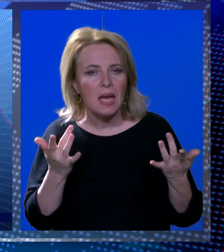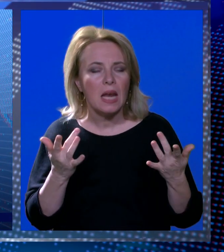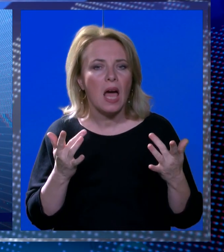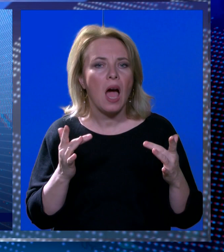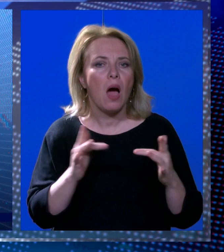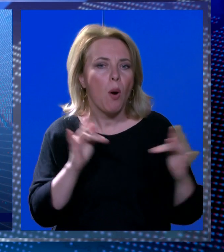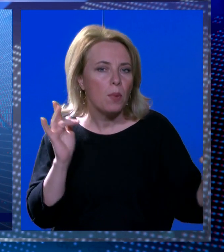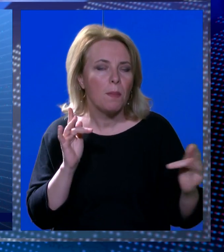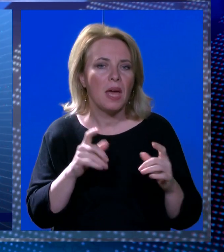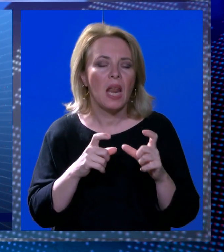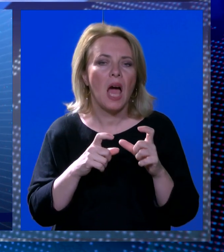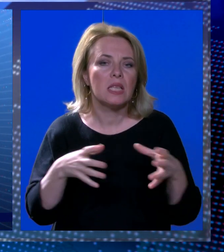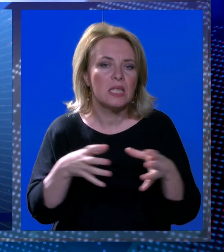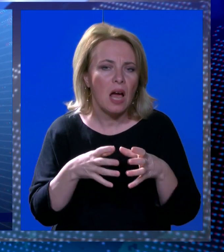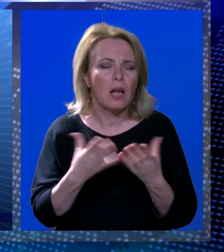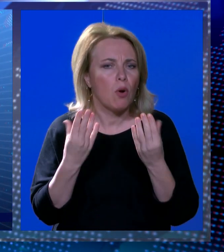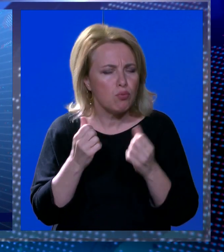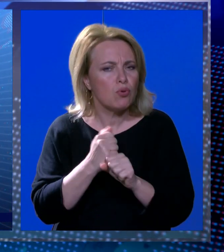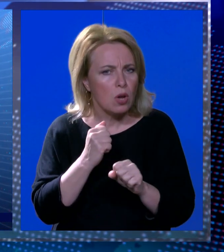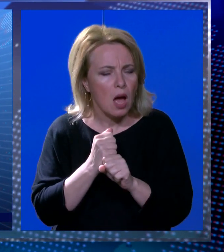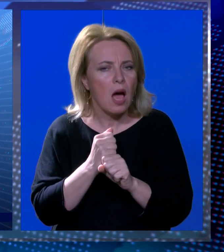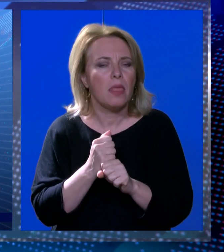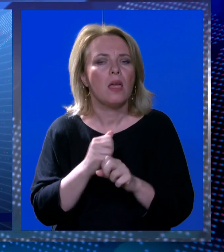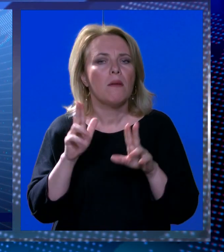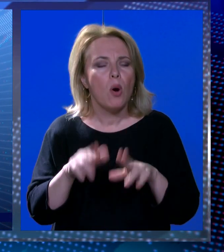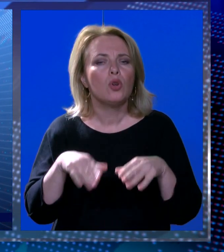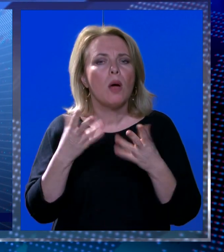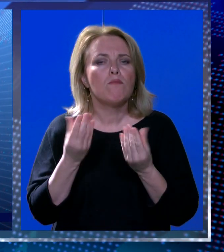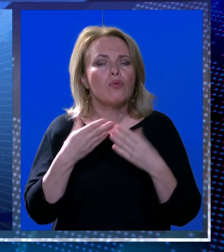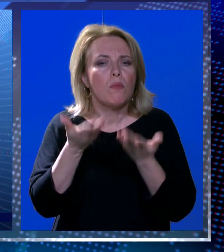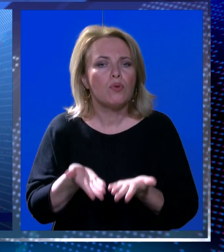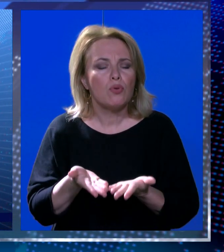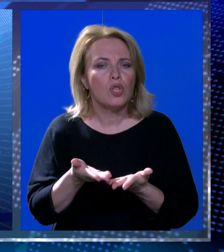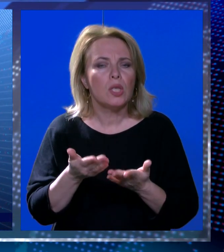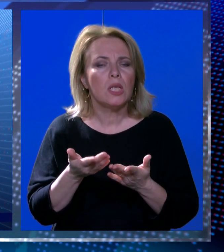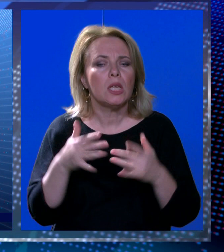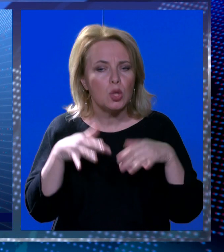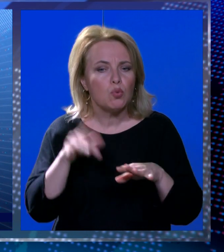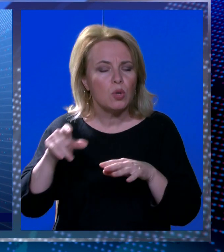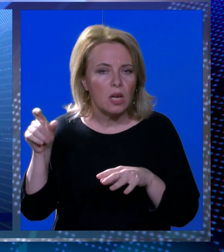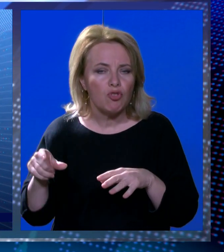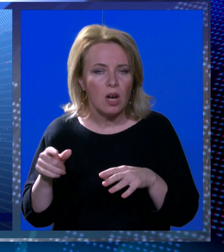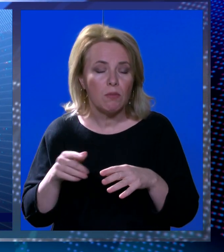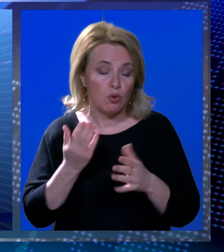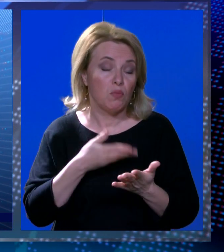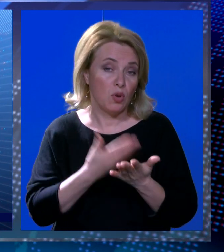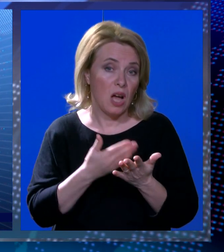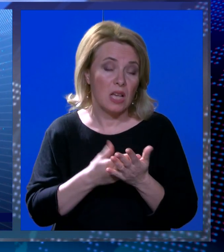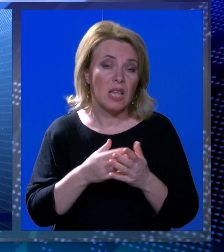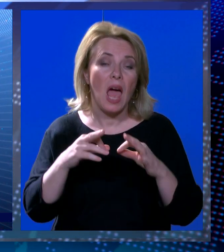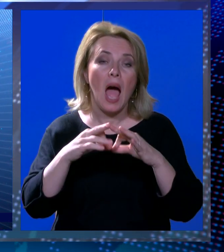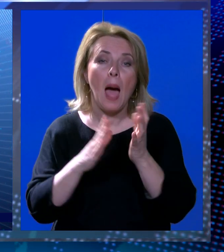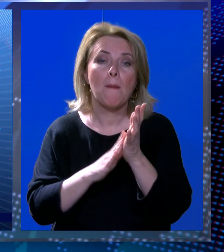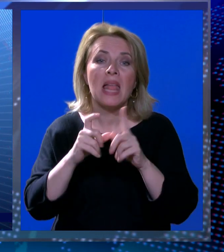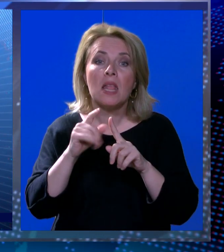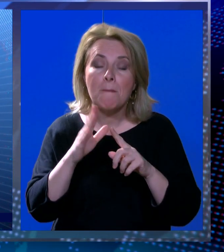puno radi, koja jako puno može pružiti našim sugrađanima, što smo i dokazali i kroz amandmane koji su prošli i kroz